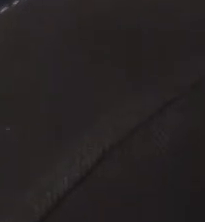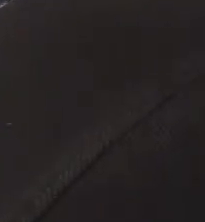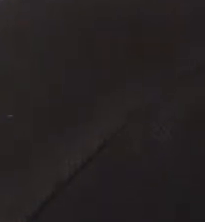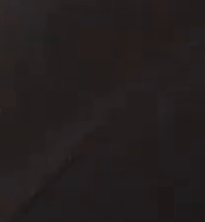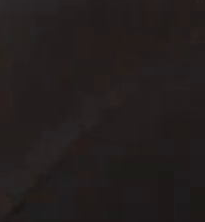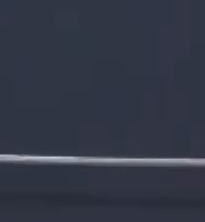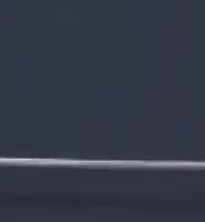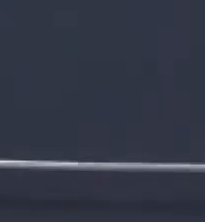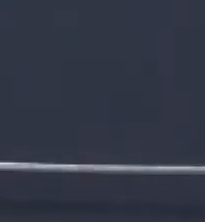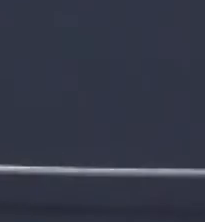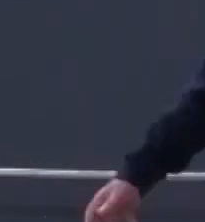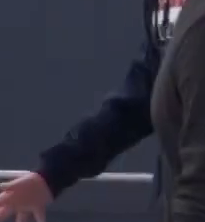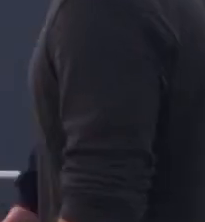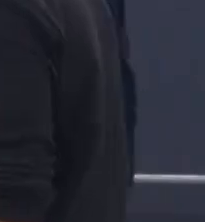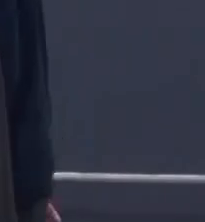ההליך. אני כבר בהצלחה.